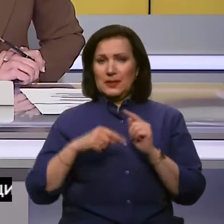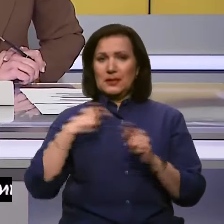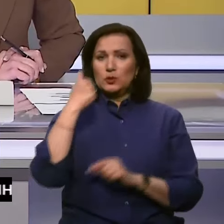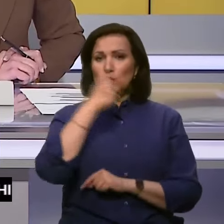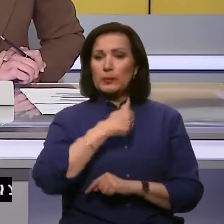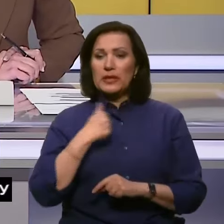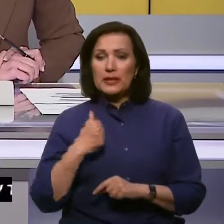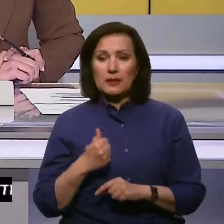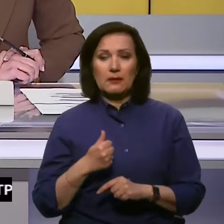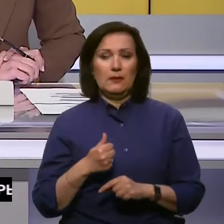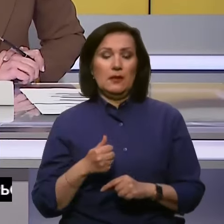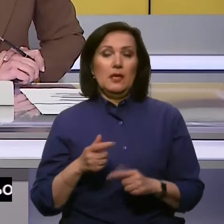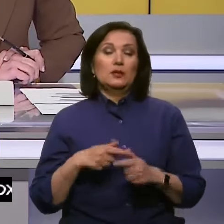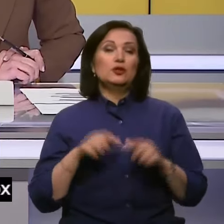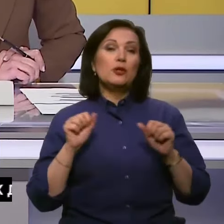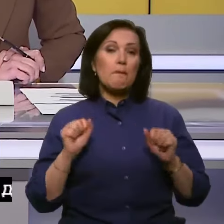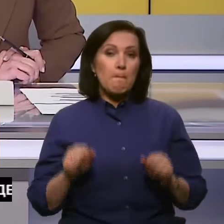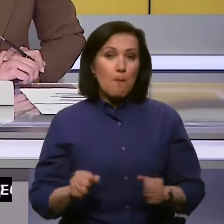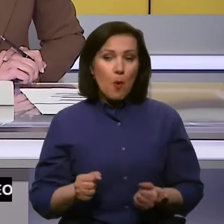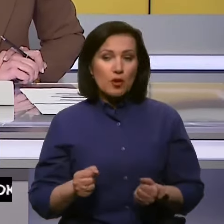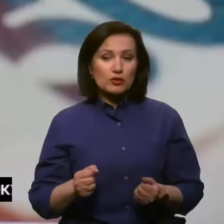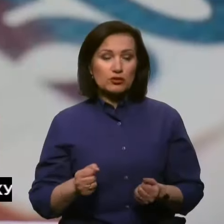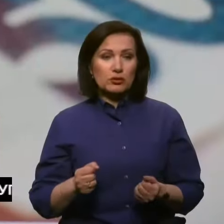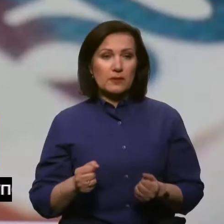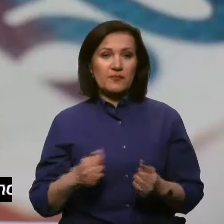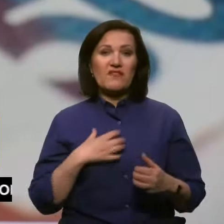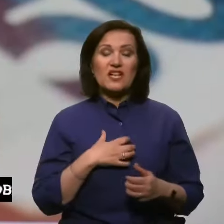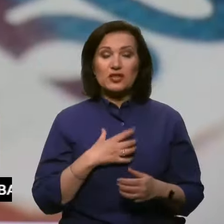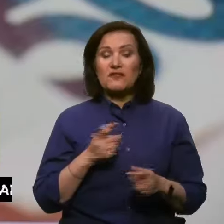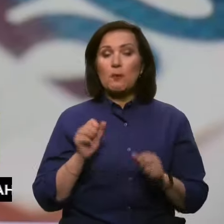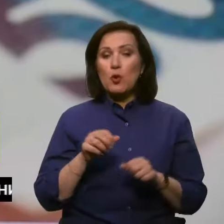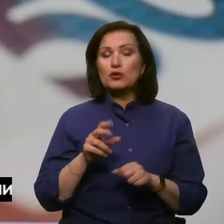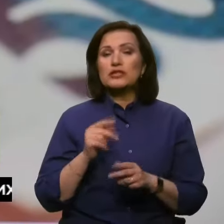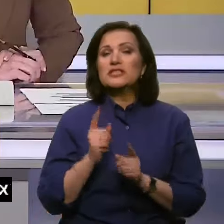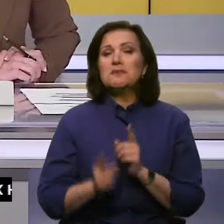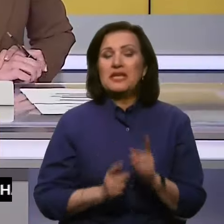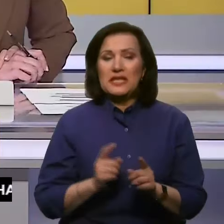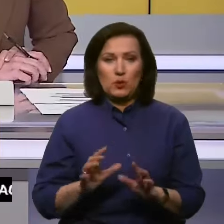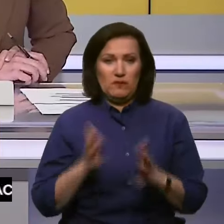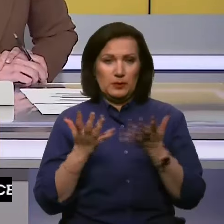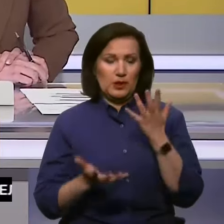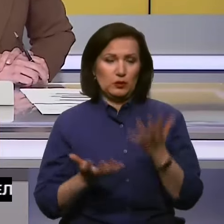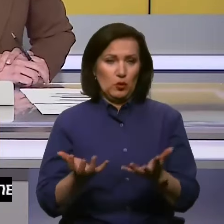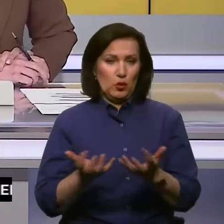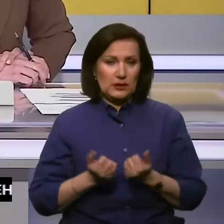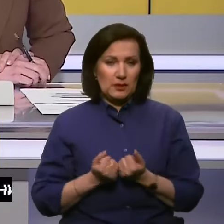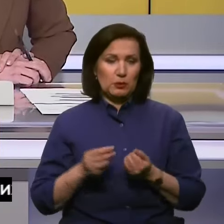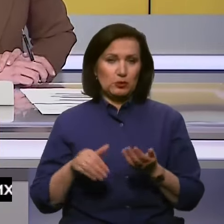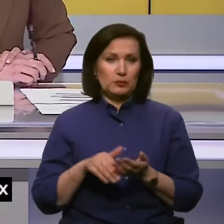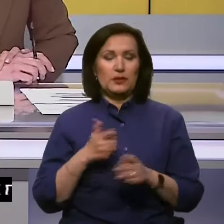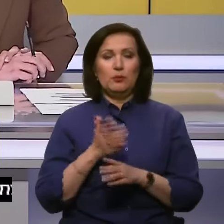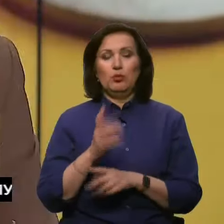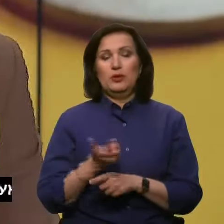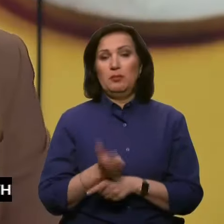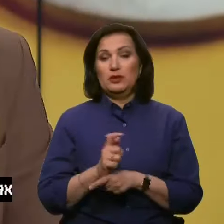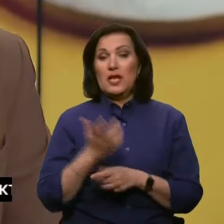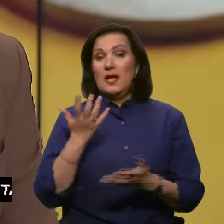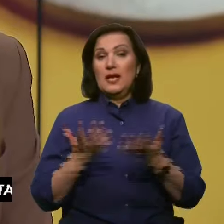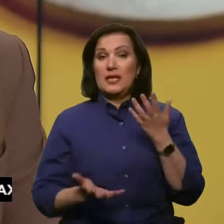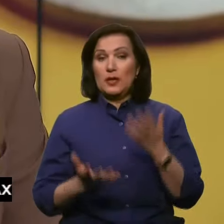наступний рік, як буде нараховуватися. І важливо, чи можна її змінити у випадку, якщо отримувачів субсидій буде більше, або